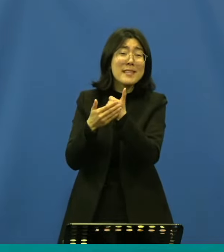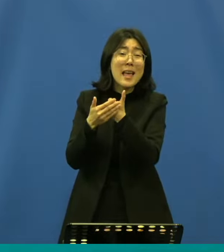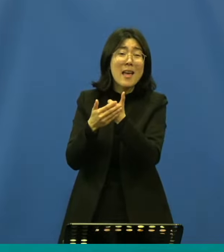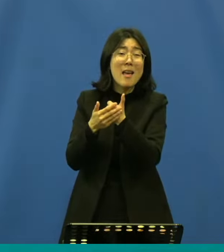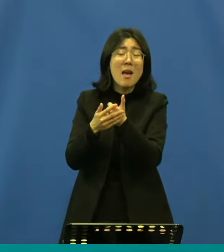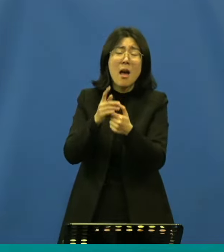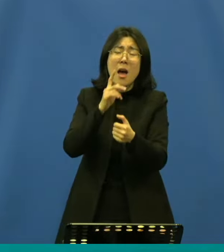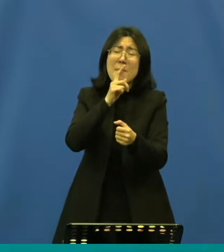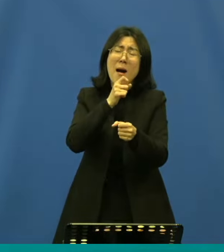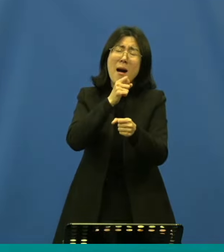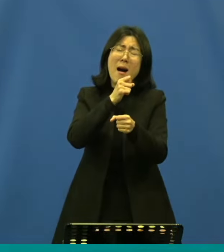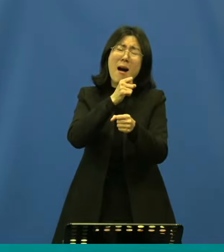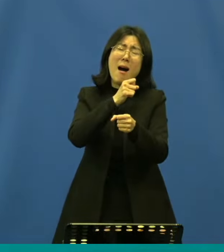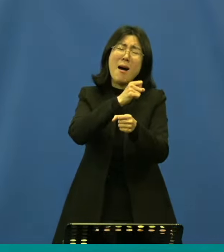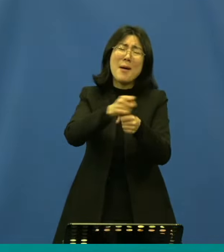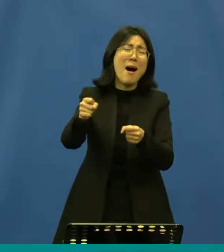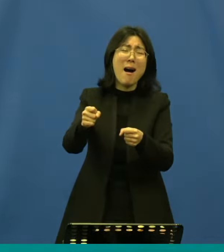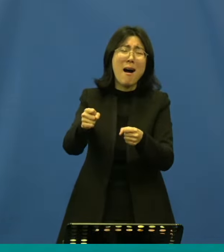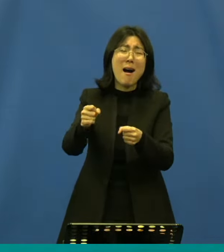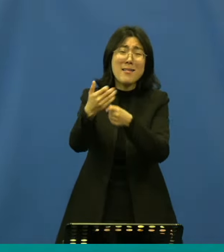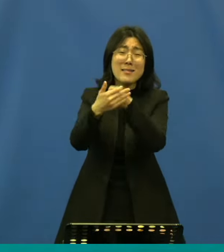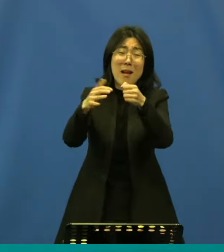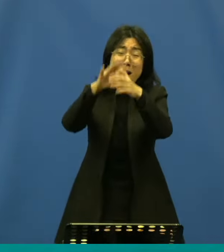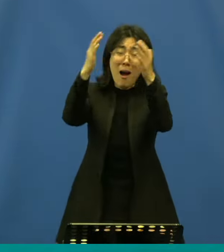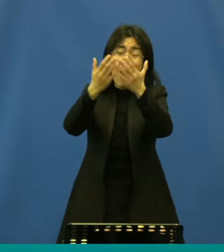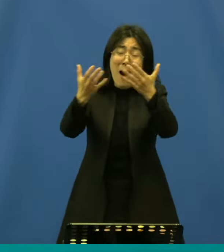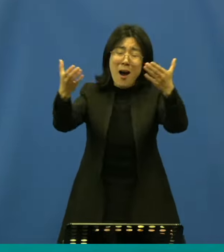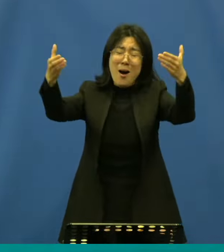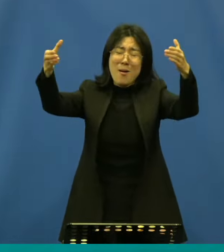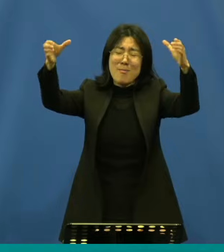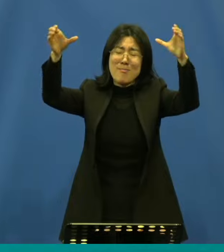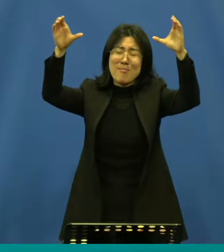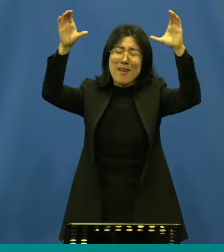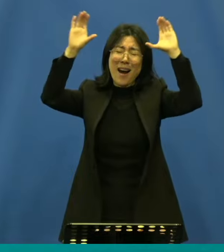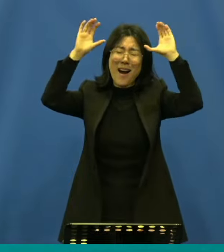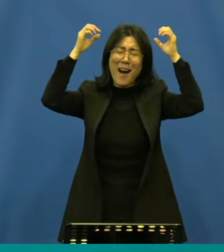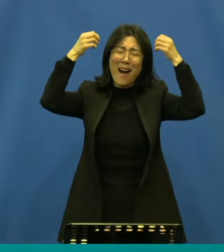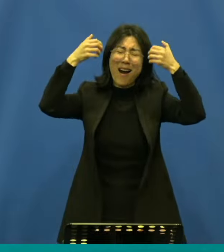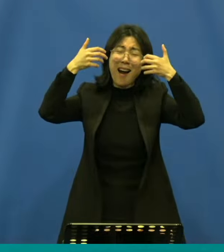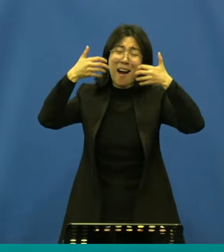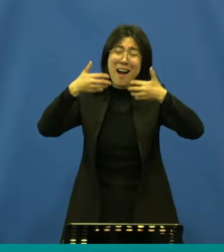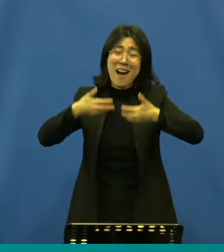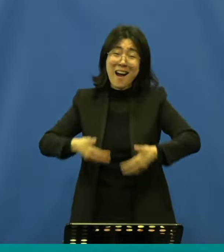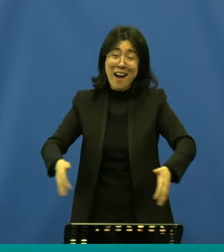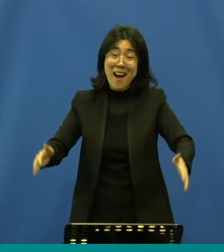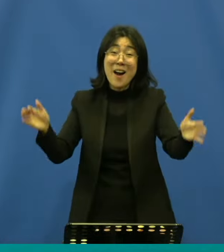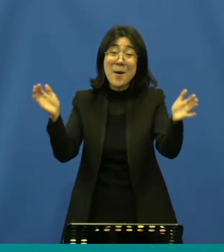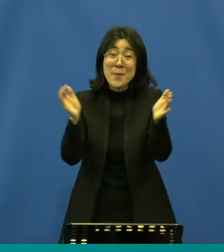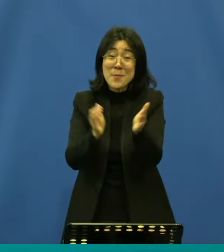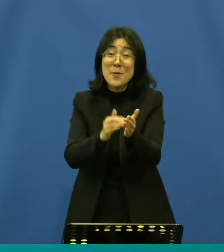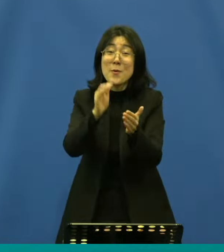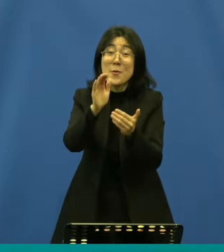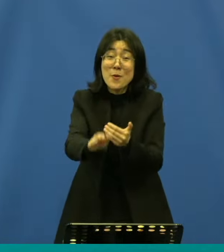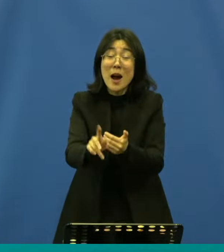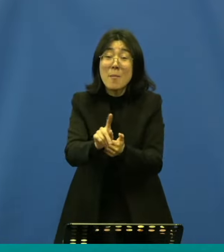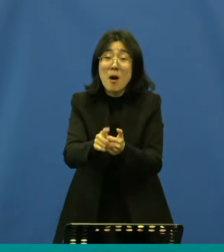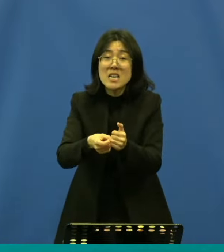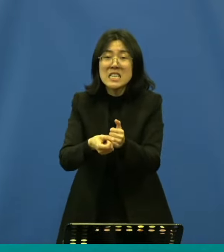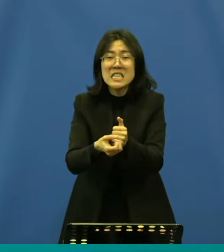없이 받고 누렸는데 이 은혜가 나만의 하나님으로 머물러 주기를 원하는 거예요.